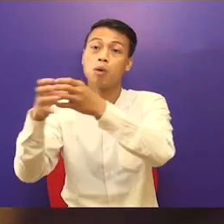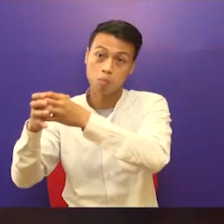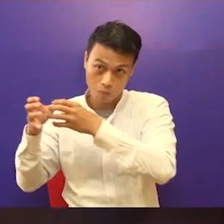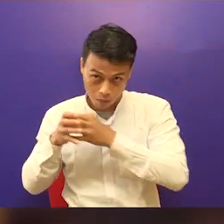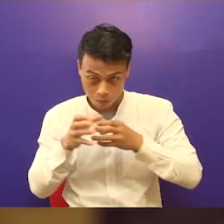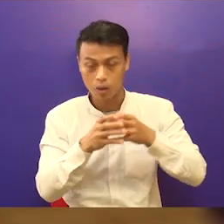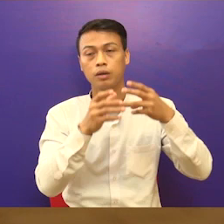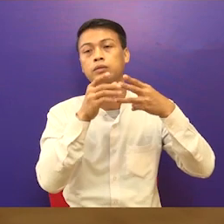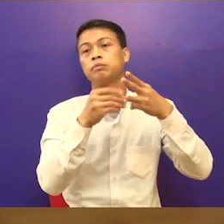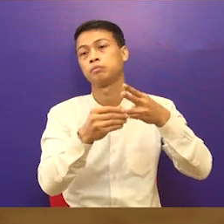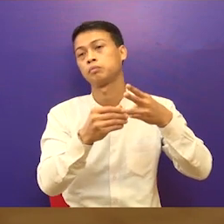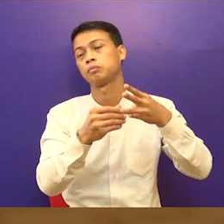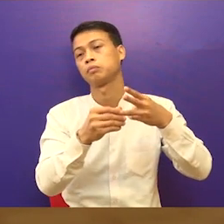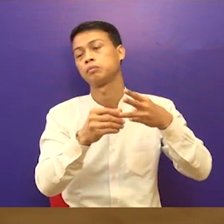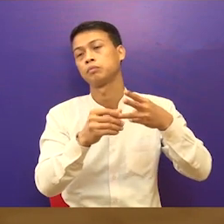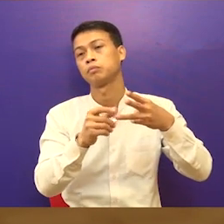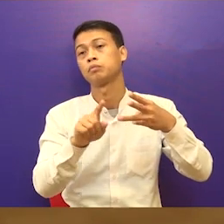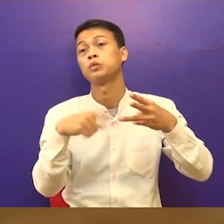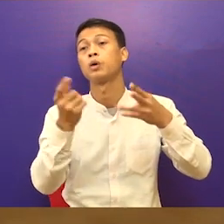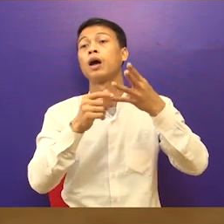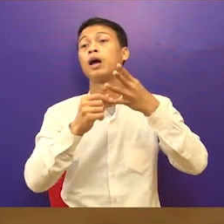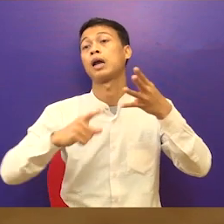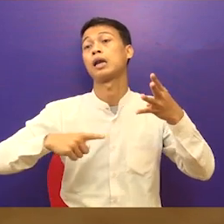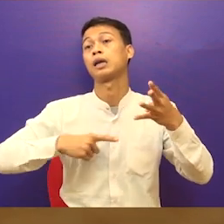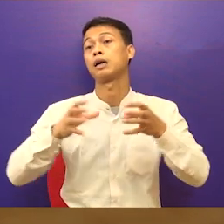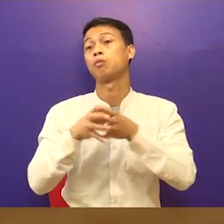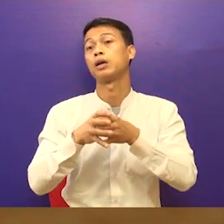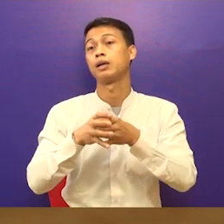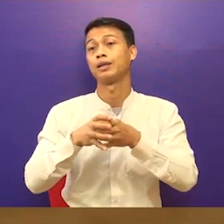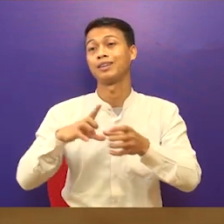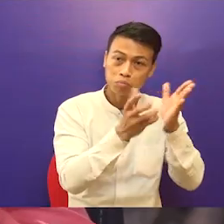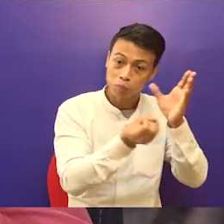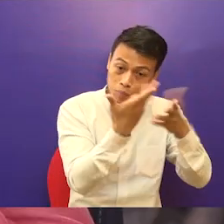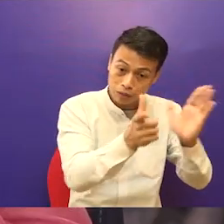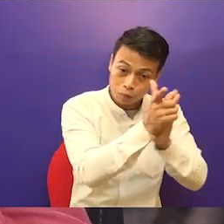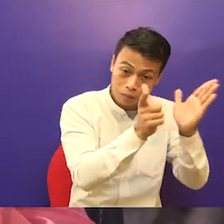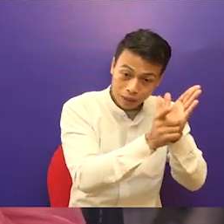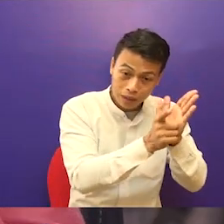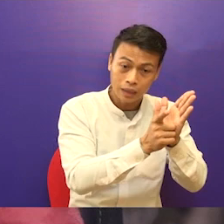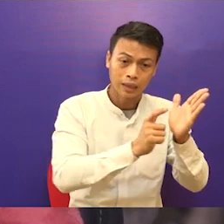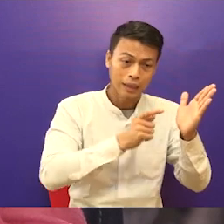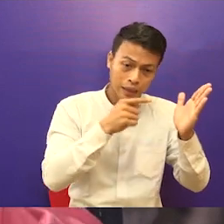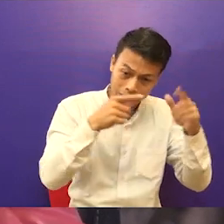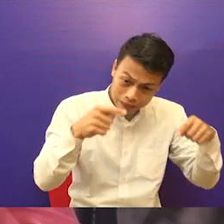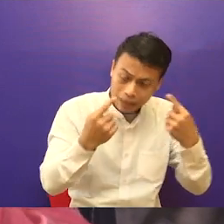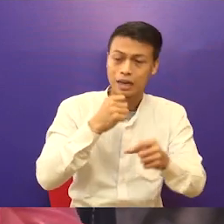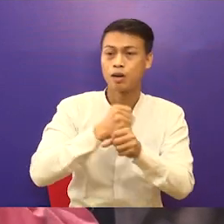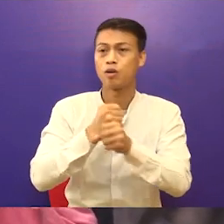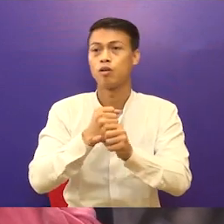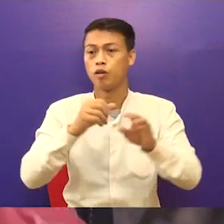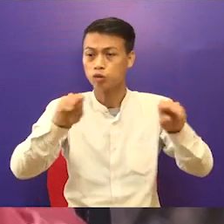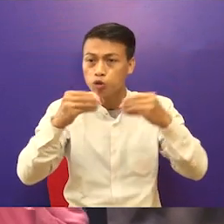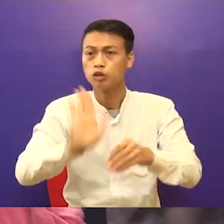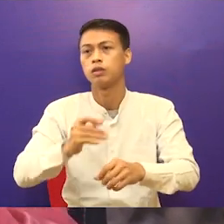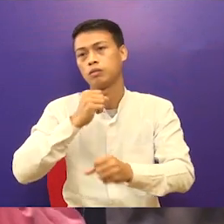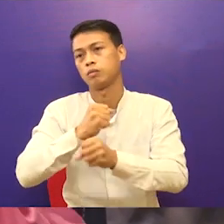ကျွန်တော်ပြန်ဆက်လိုက်ချင်တာလေမတန်ဆွမ်းနေဘာပြင်ထားဖို့လိုလဲဆရာတယောက်ကမေးသွားတဲ့ဟာ မတန်ဆန်းနေအဓိကပြင်ရမှာကျွန်တော်စိတ်တက်ခွားတွေ